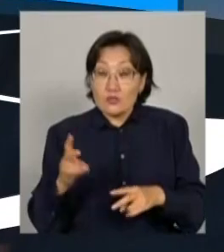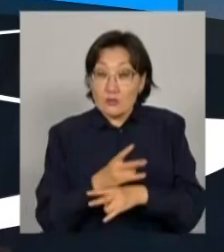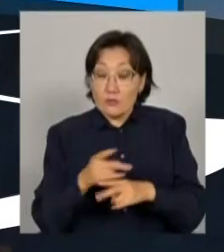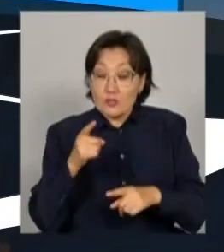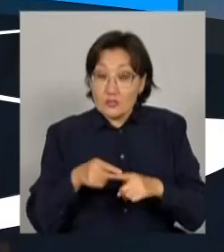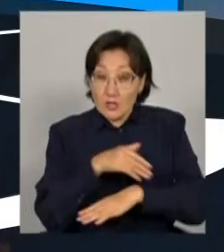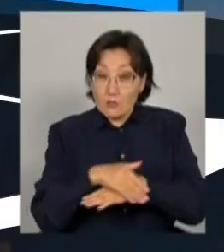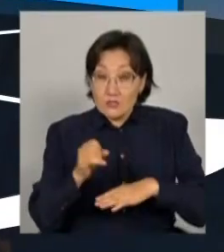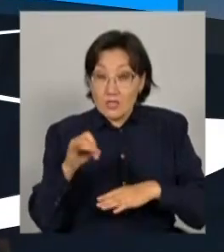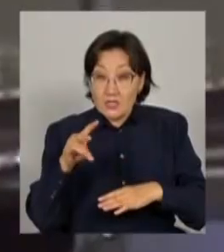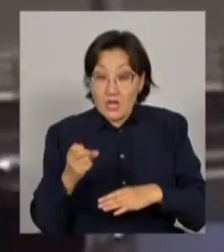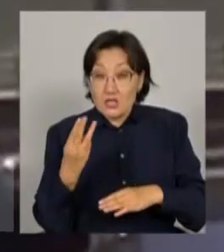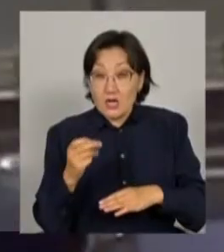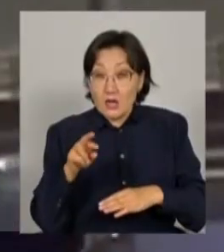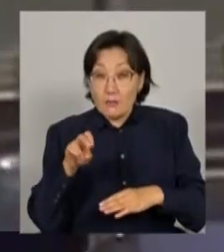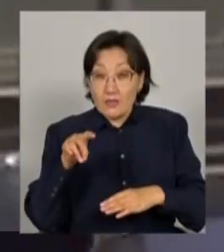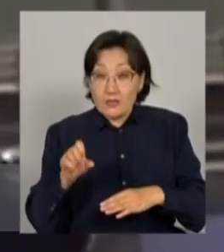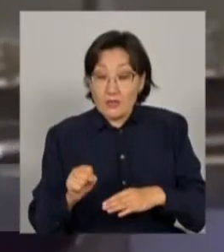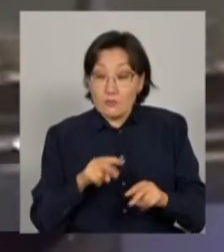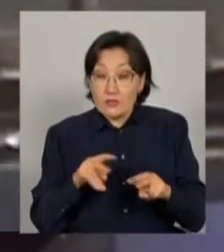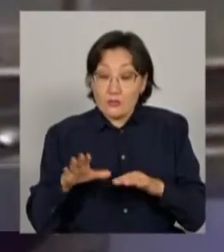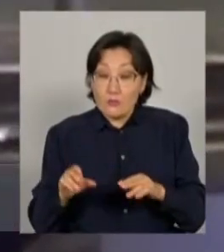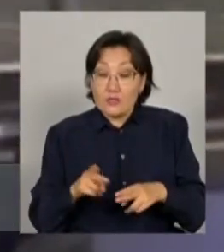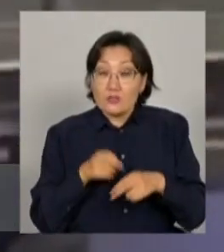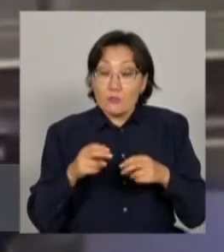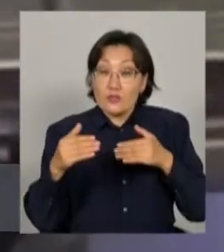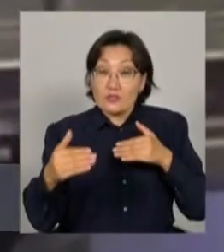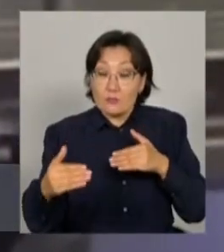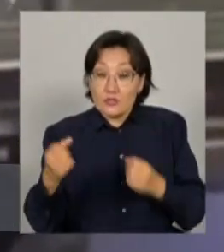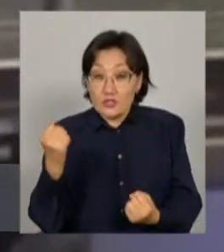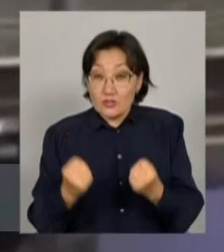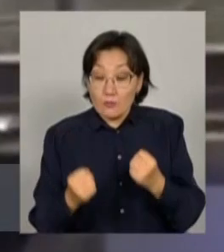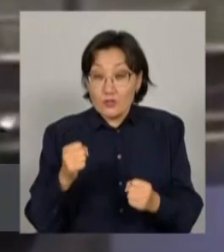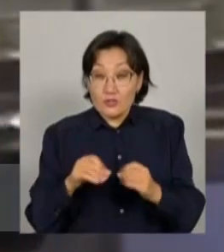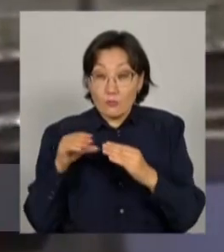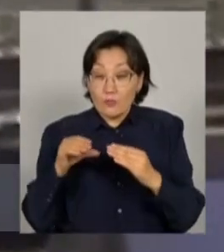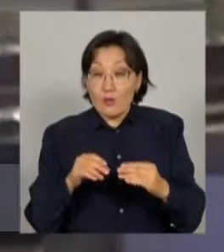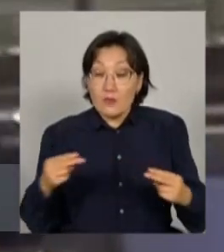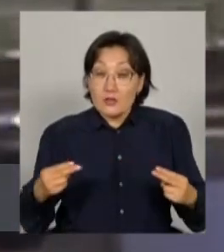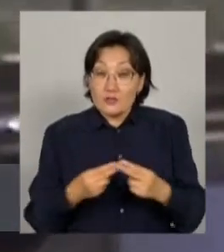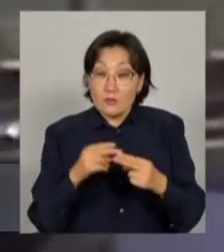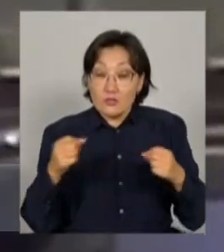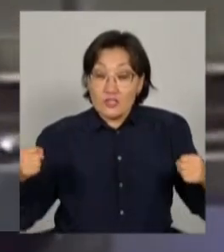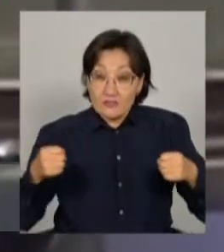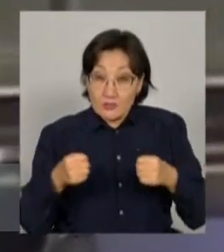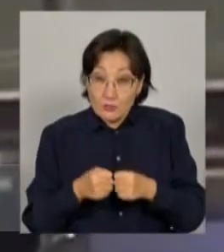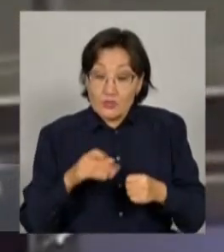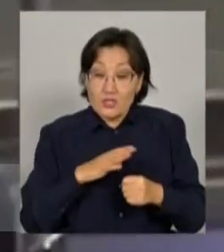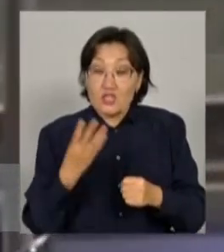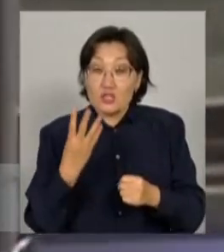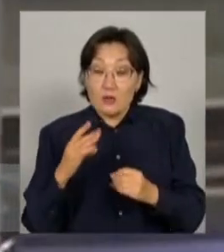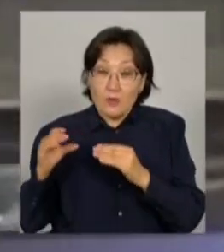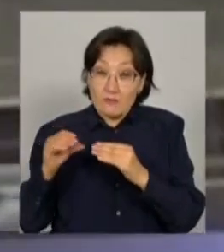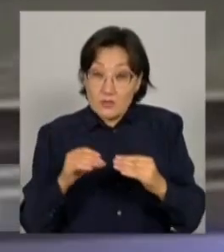улиц Саина и Шаляпина. Не соблюдая безопасную дистанцию, водитель автомашины марки «Мерседес» допустил столкновение с